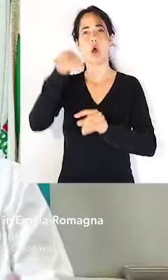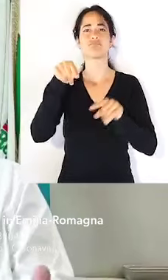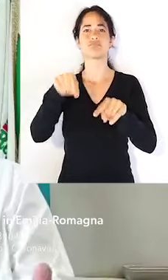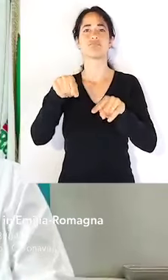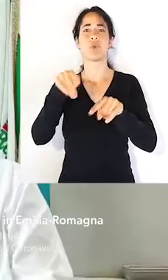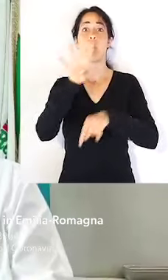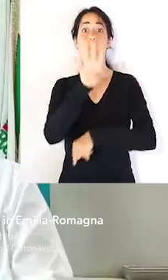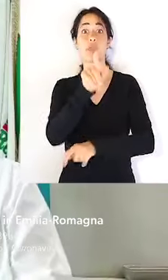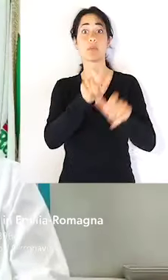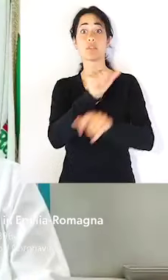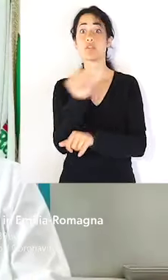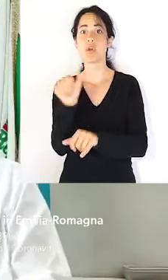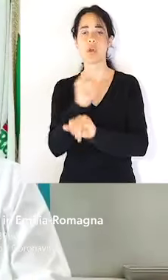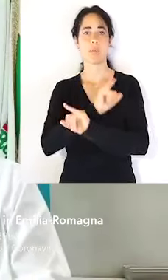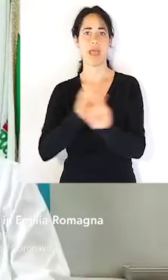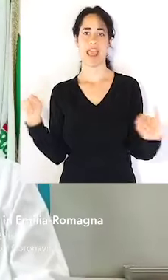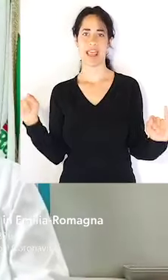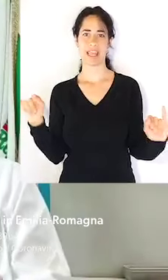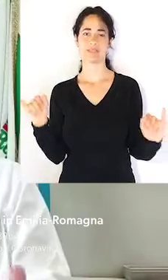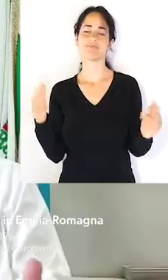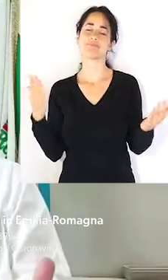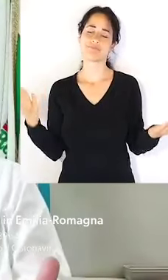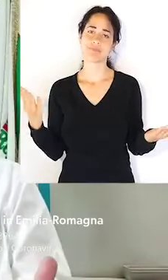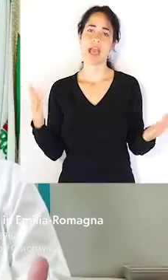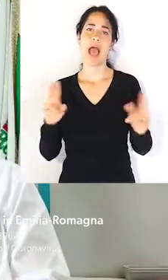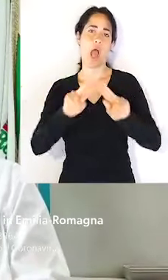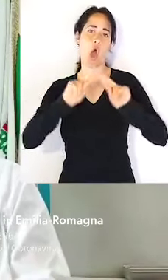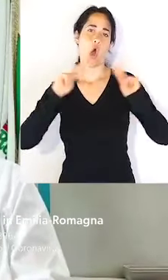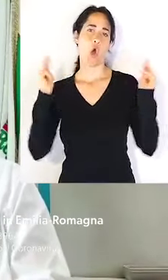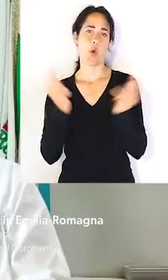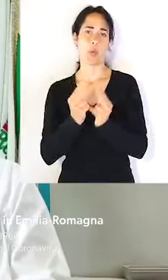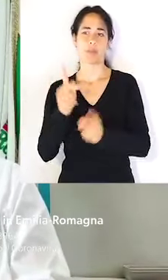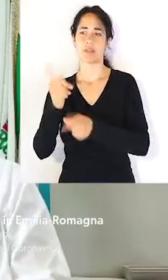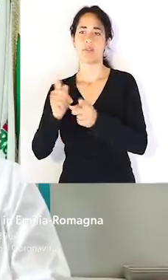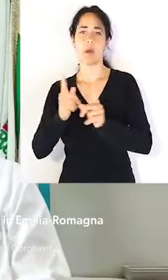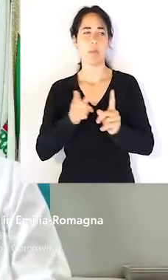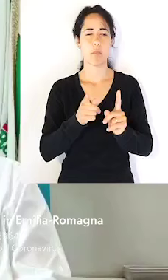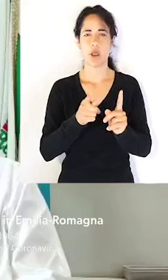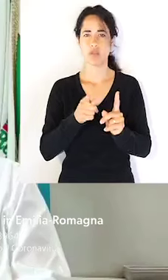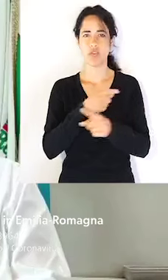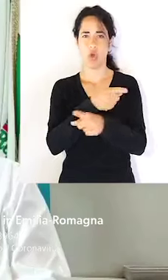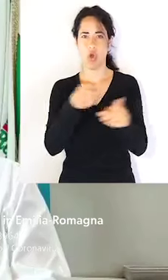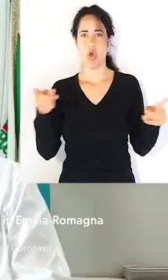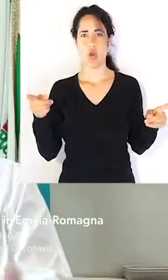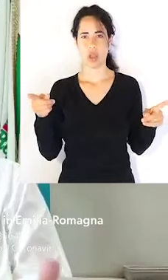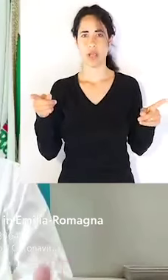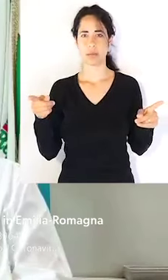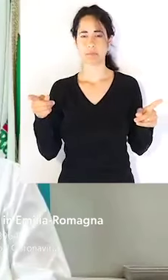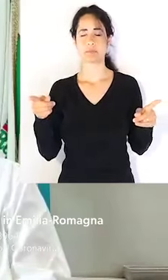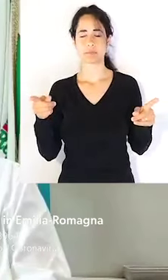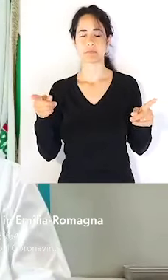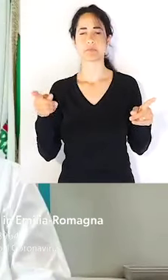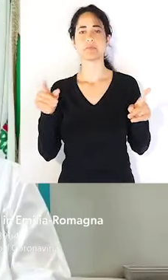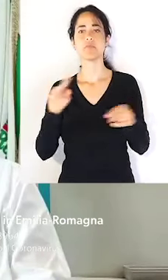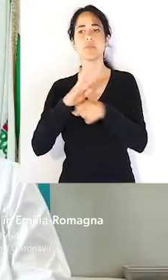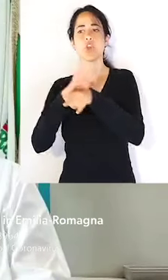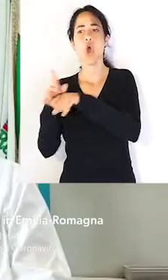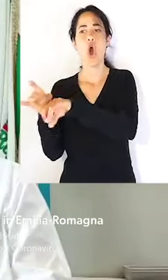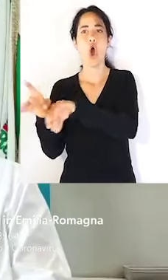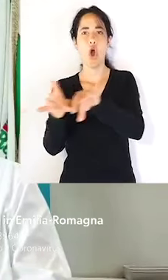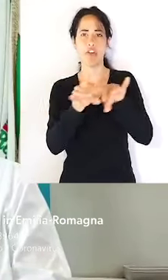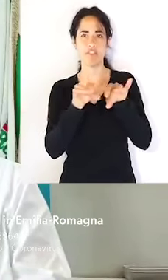raggiunto appunto le 4 unità come oggi. Ma complessivamente la popolazione che attraverso l'infezione